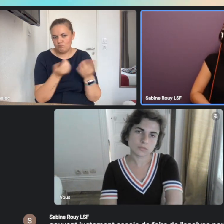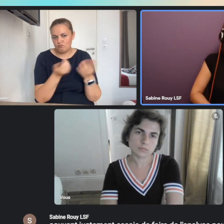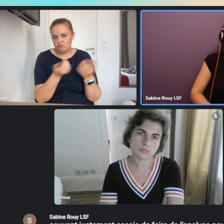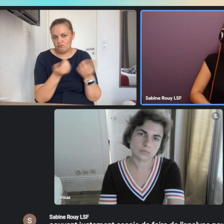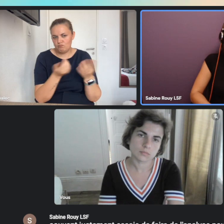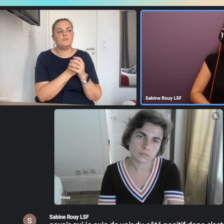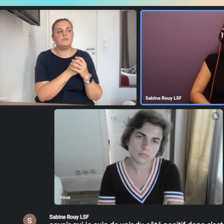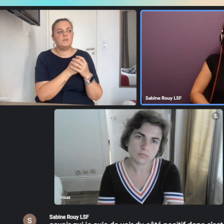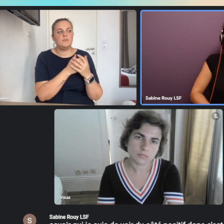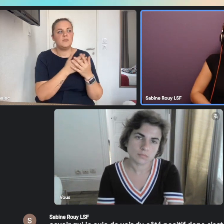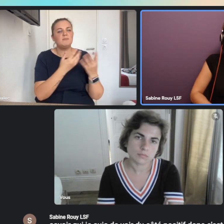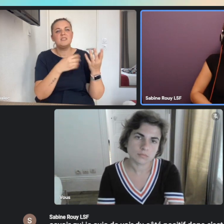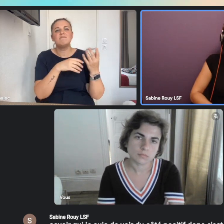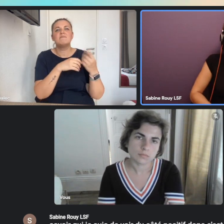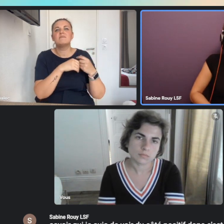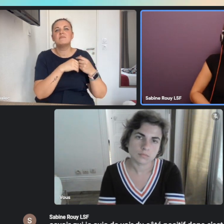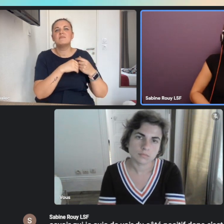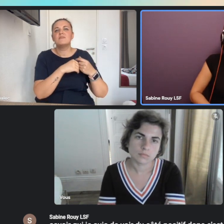psychologue.